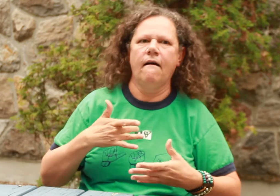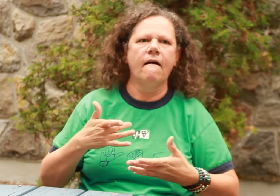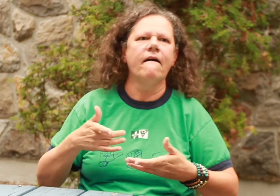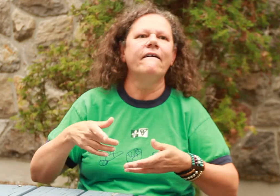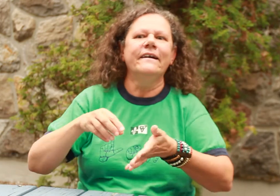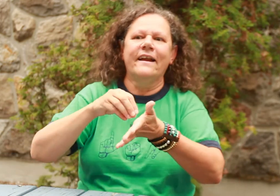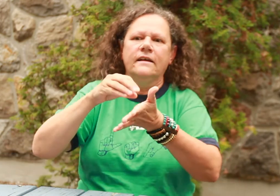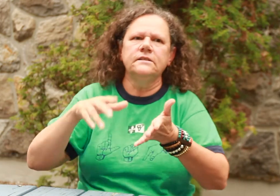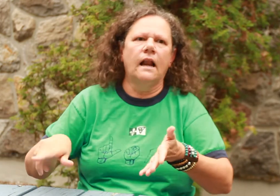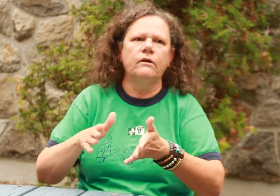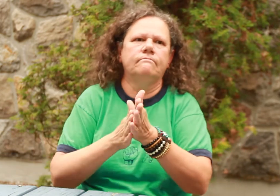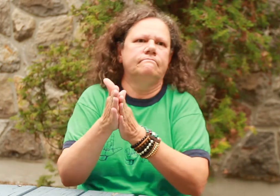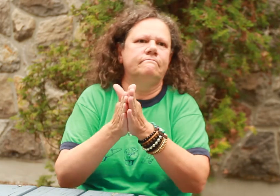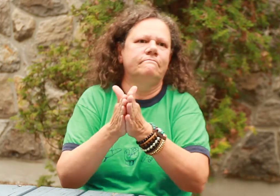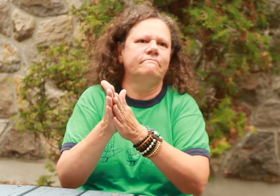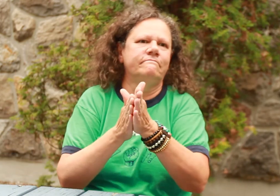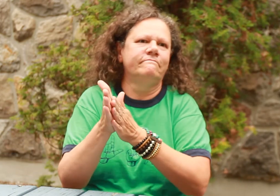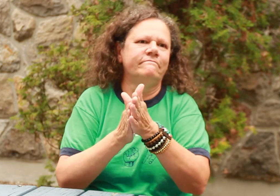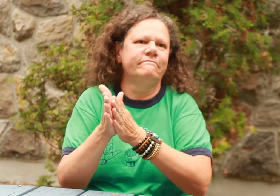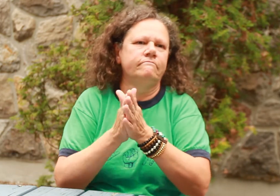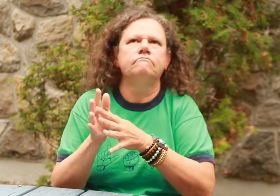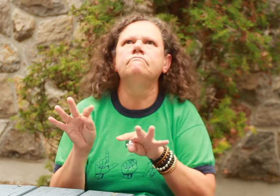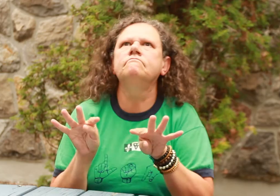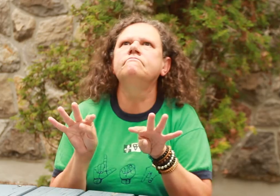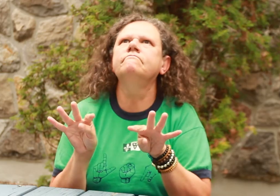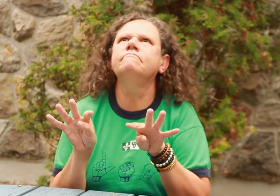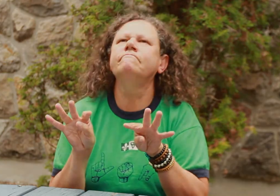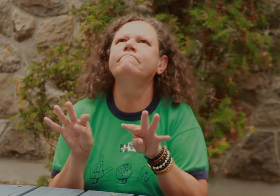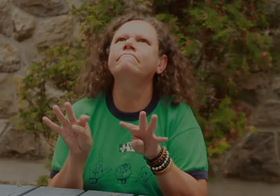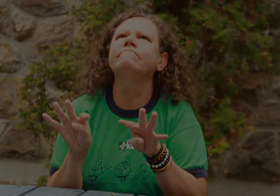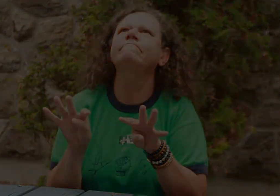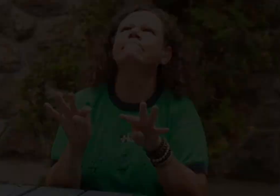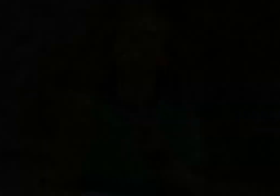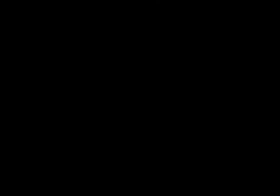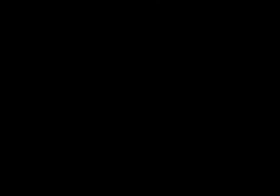langue à l'autre. Je trouve que les élèves sont vraiment motivés.